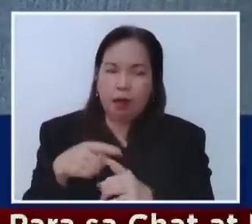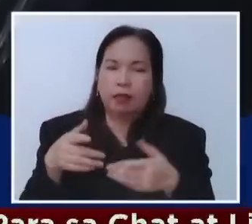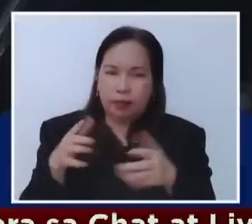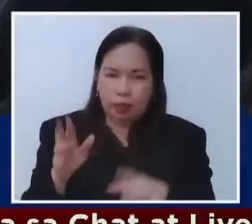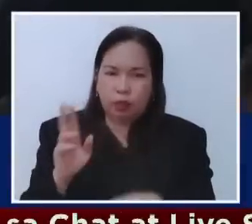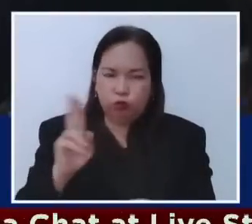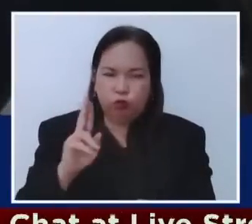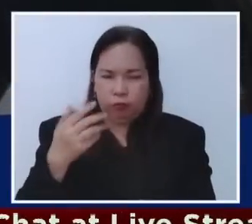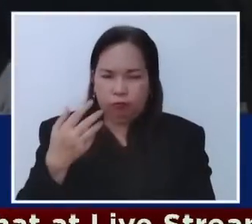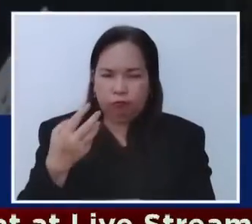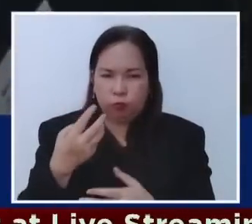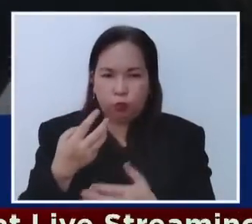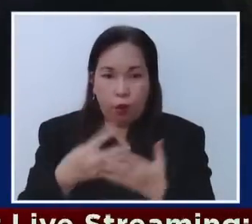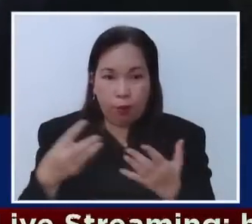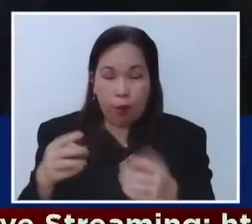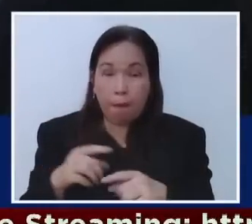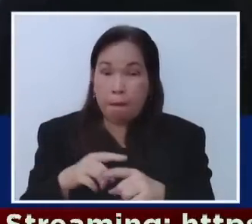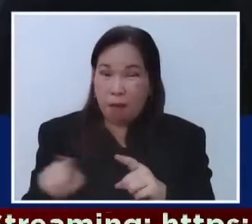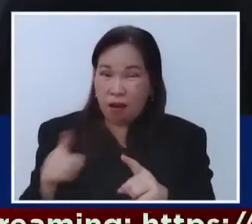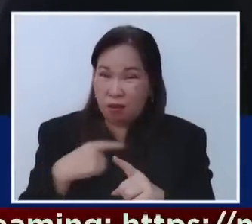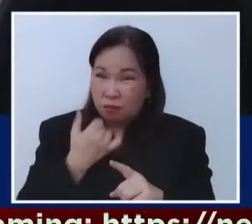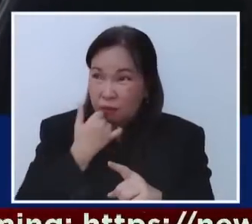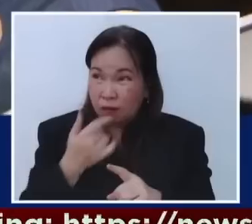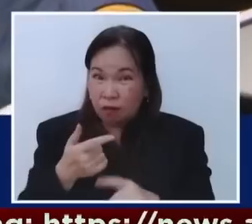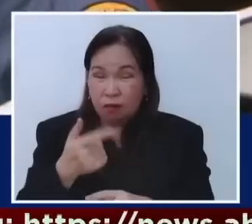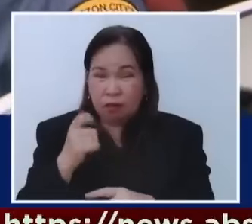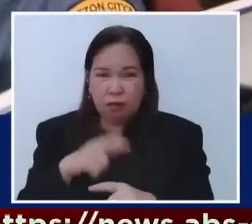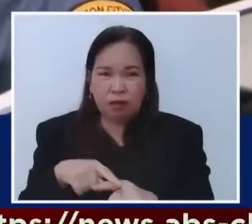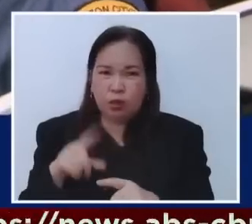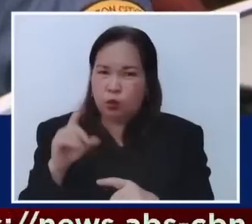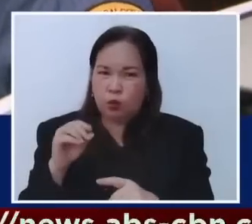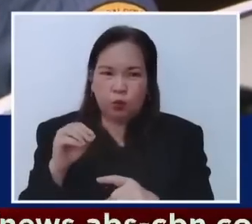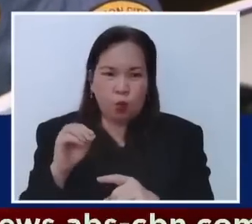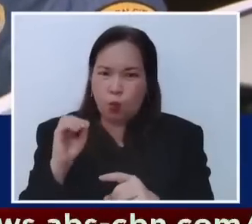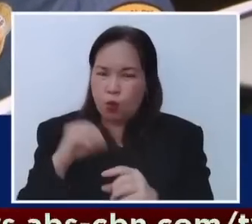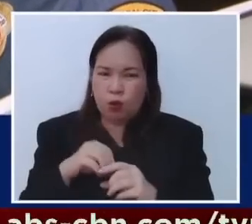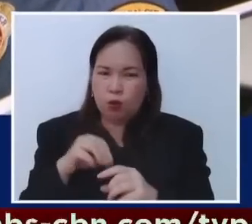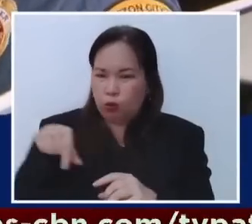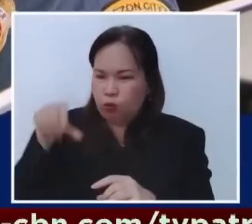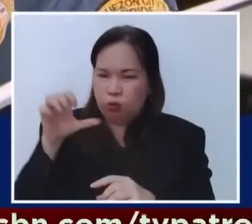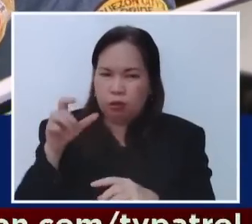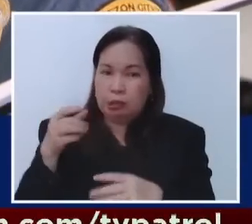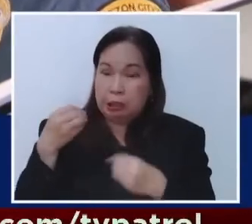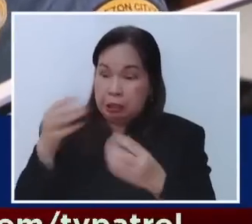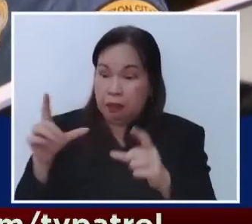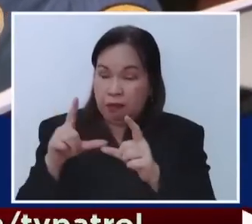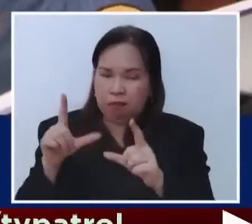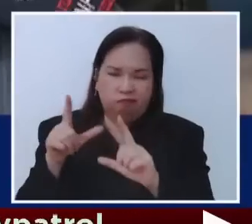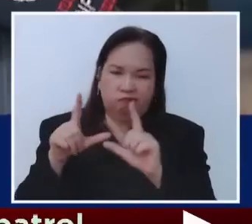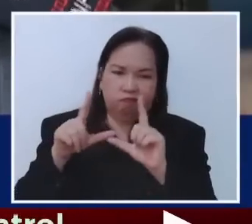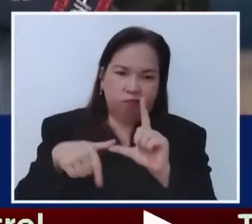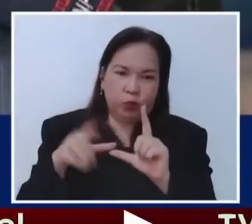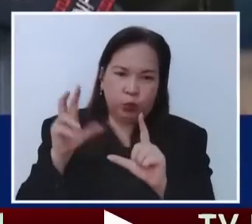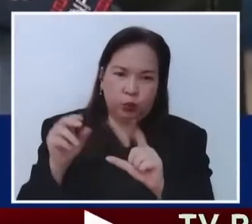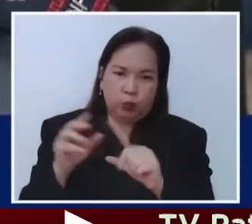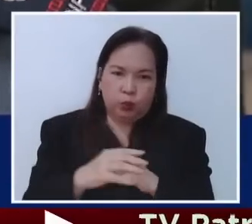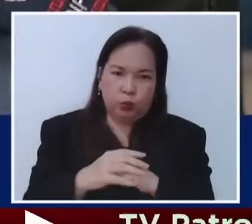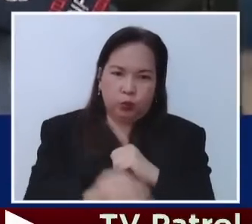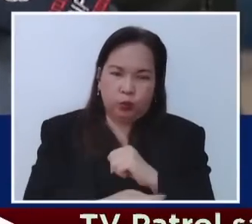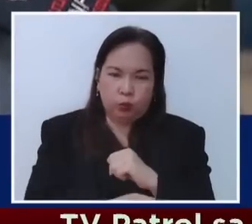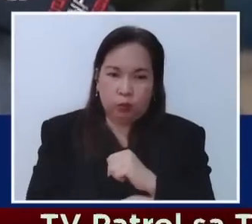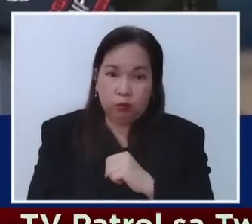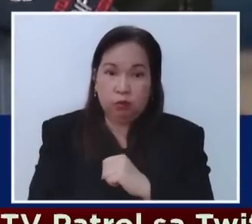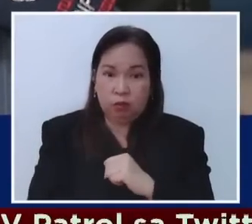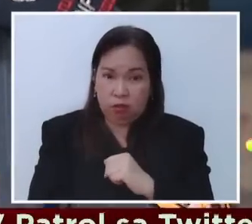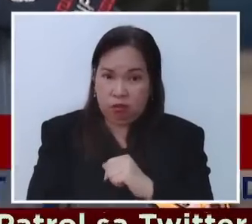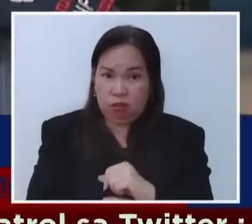firearms. Pero dahil sa nangyari, pinababawi ng QCPD ang kanyang gun license. Binigyan ng lisensya ng ating gobyerno,